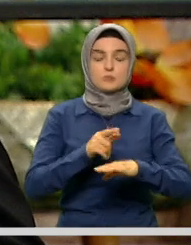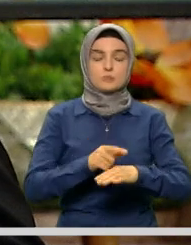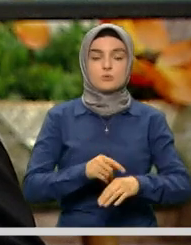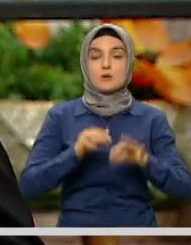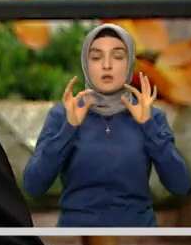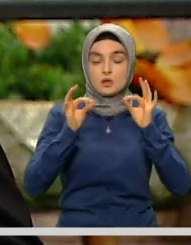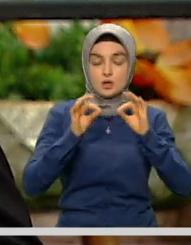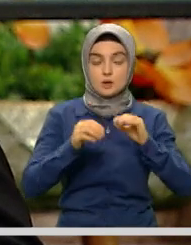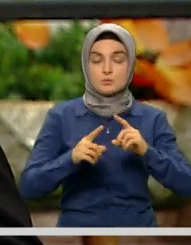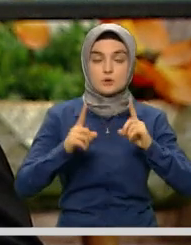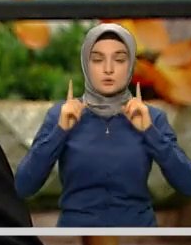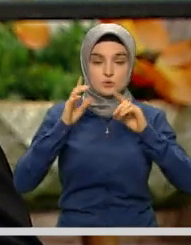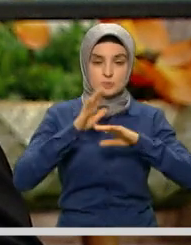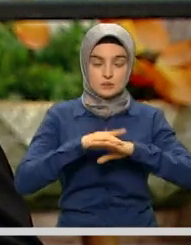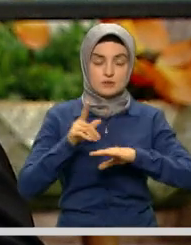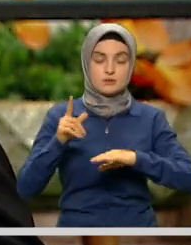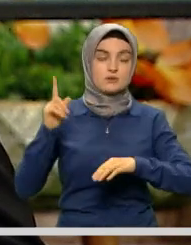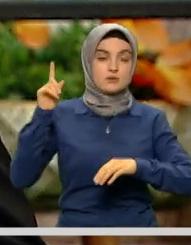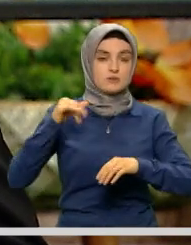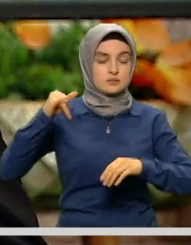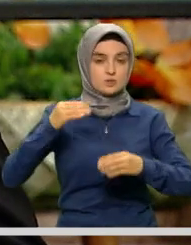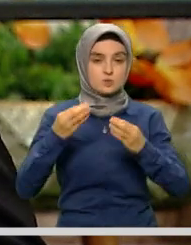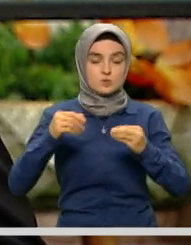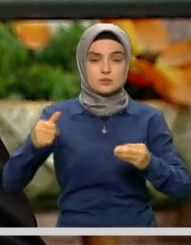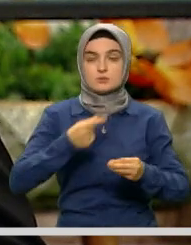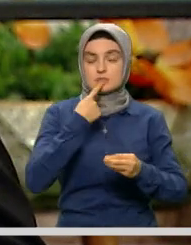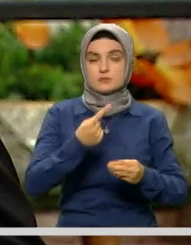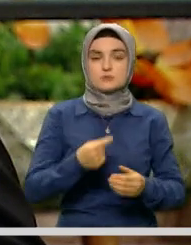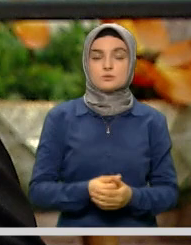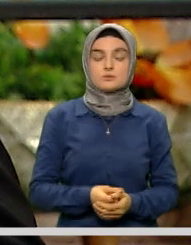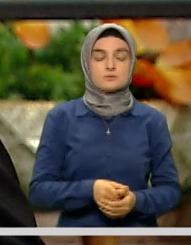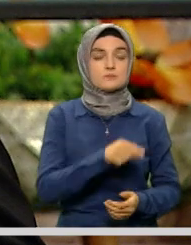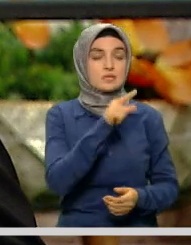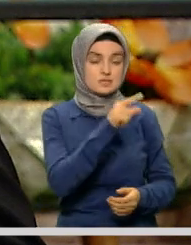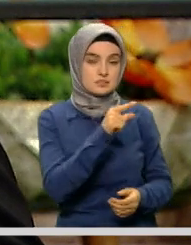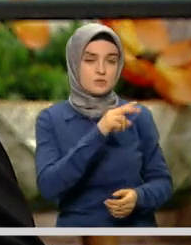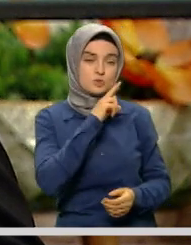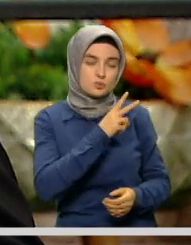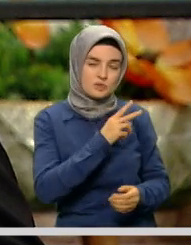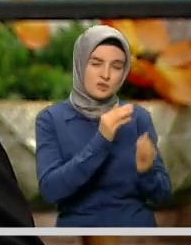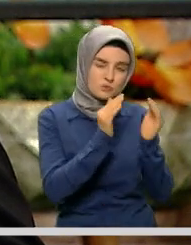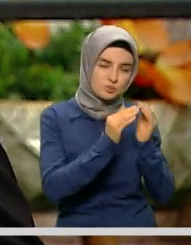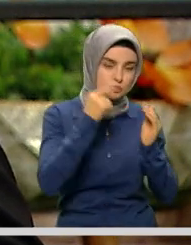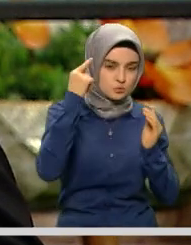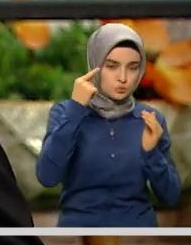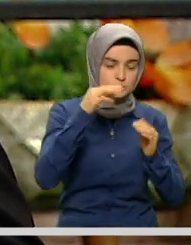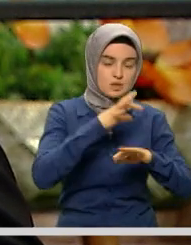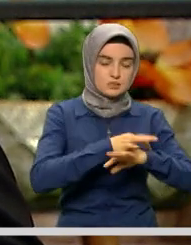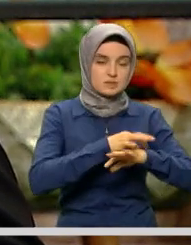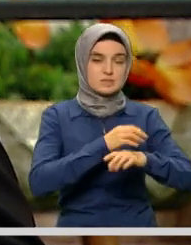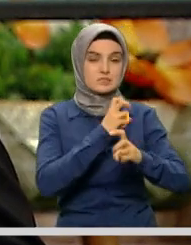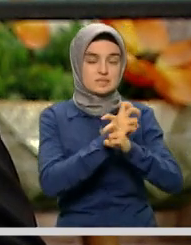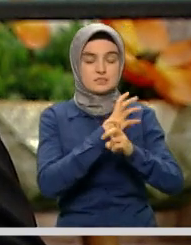tevbe eden Allah katında daha faziletlidir. Çünkü diğerinin günahını küçük görme hastalığına kapılma riski